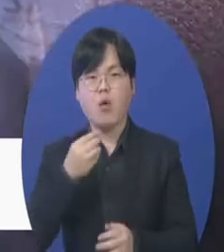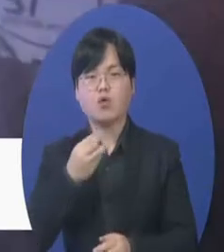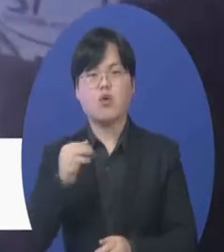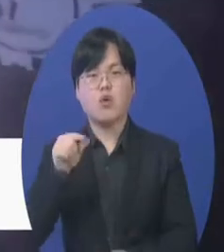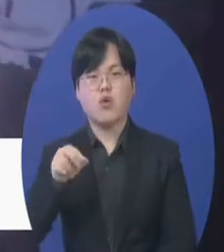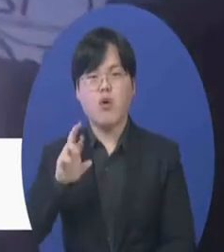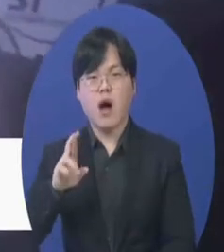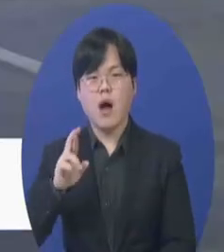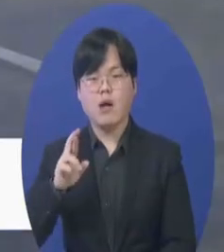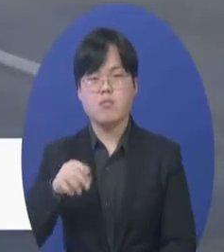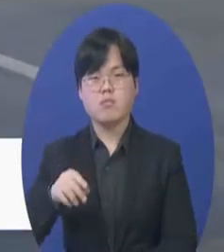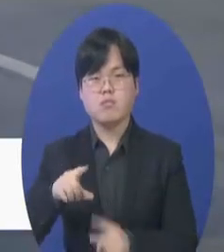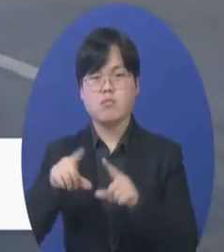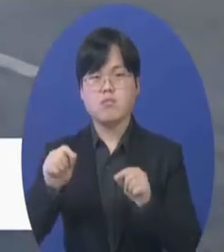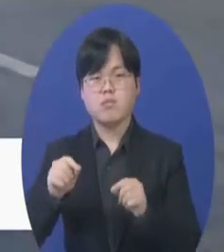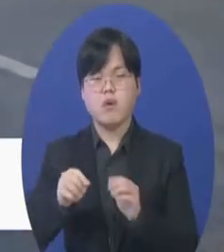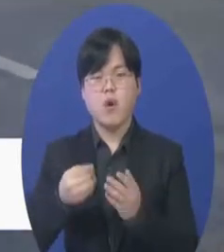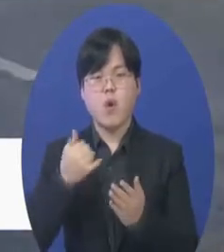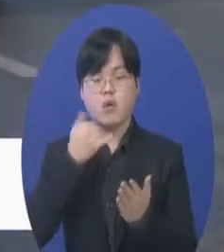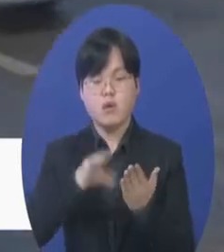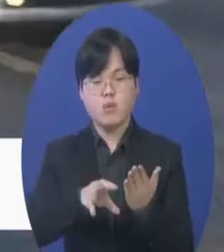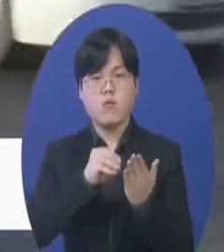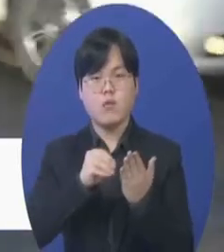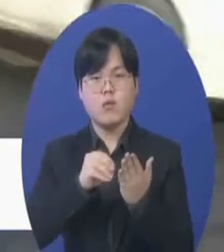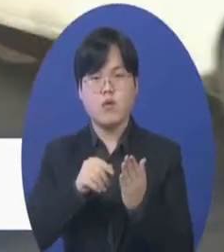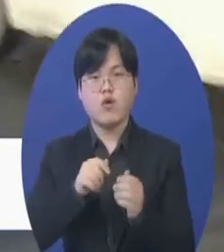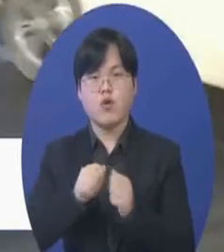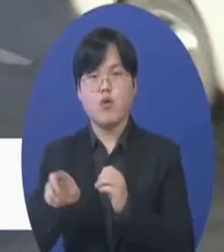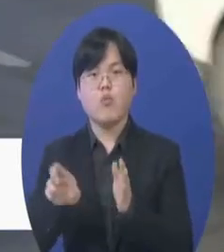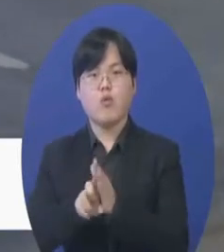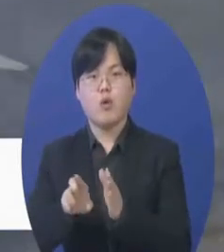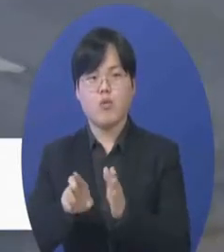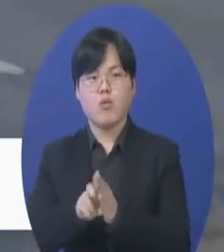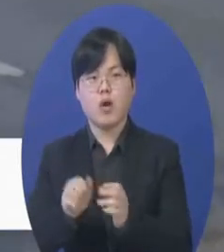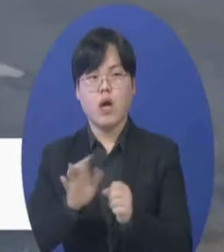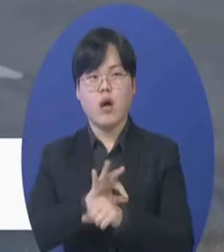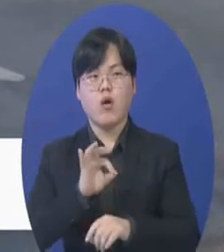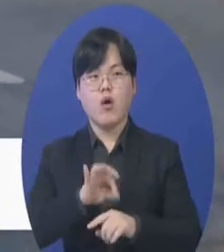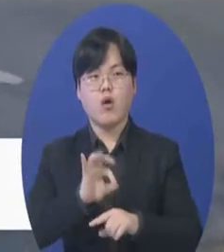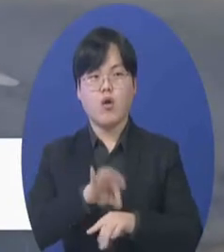Халдвар халдахгүй байх гэдэгтэй өөрснөө халдвар болохгүй байна.